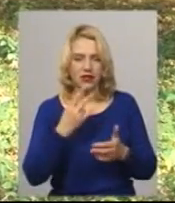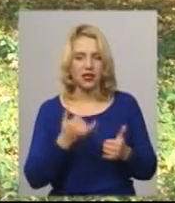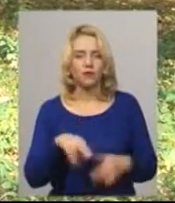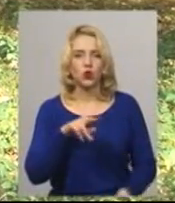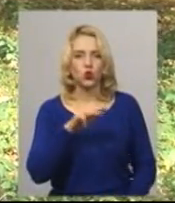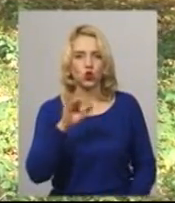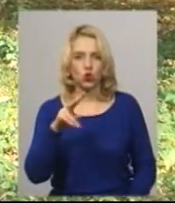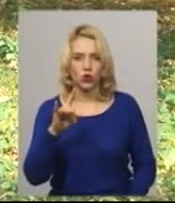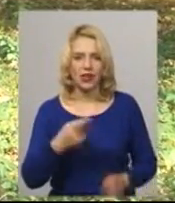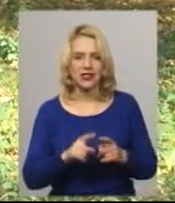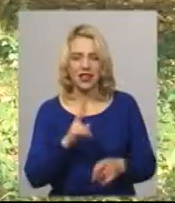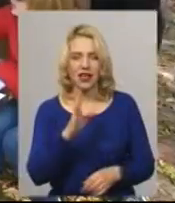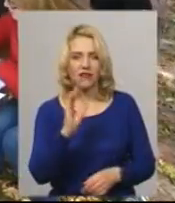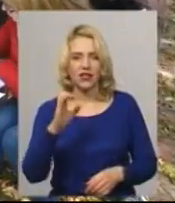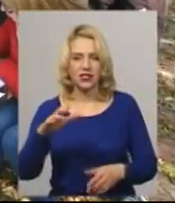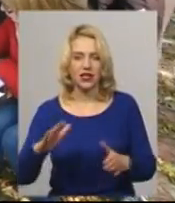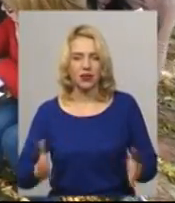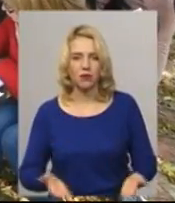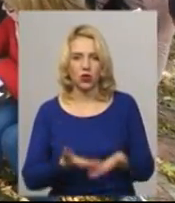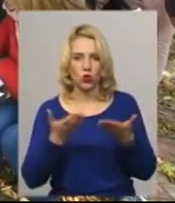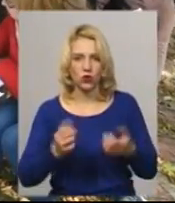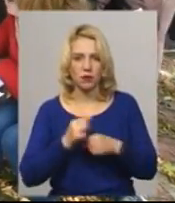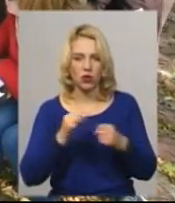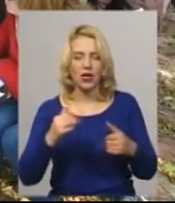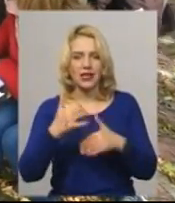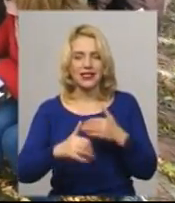Джура – токвест, який підносить патріотизм серед студентської молоді,